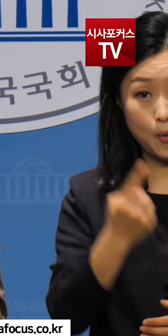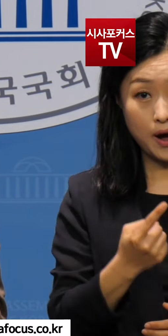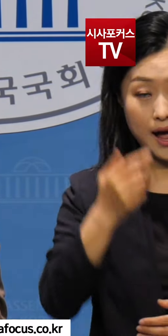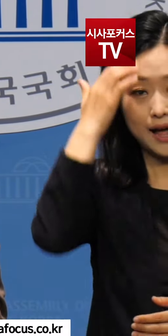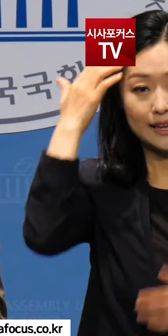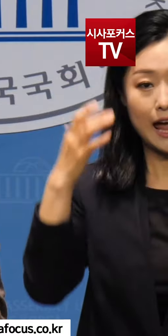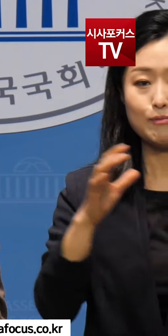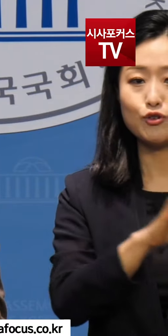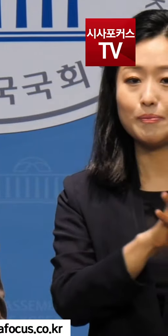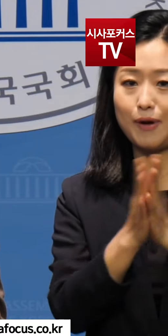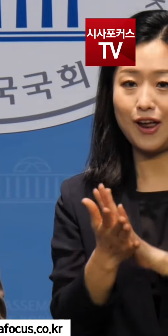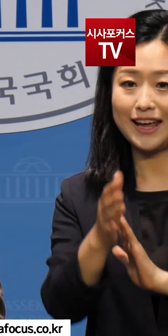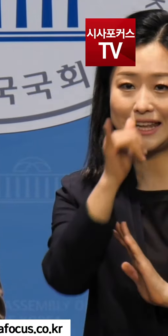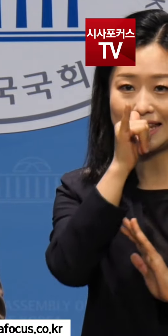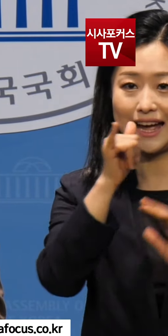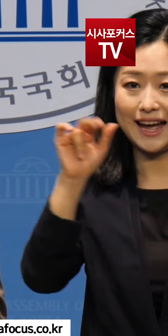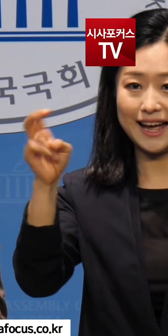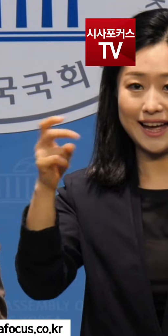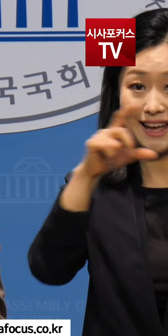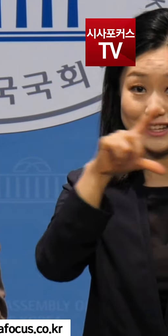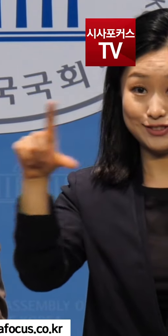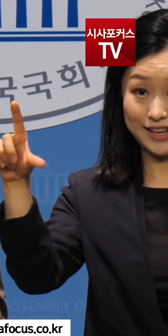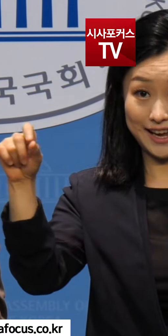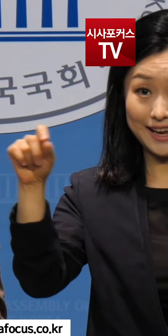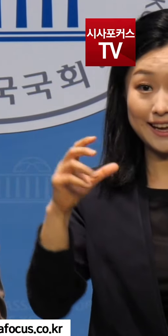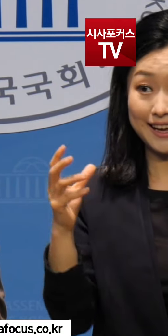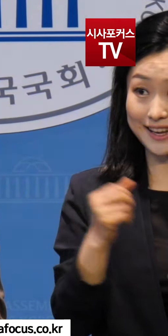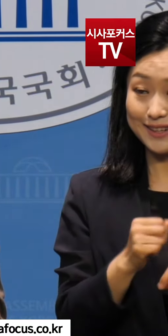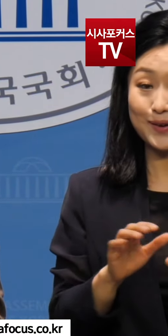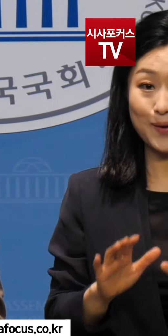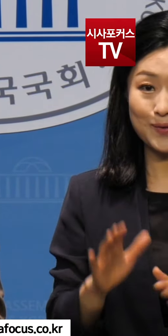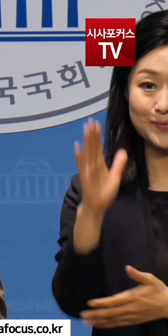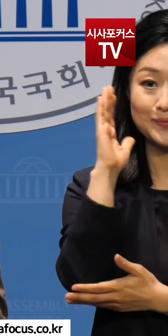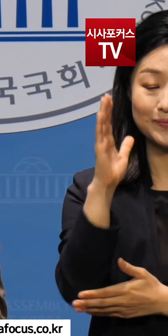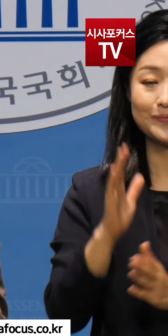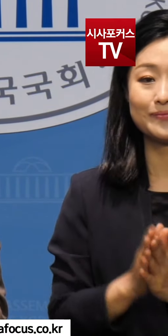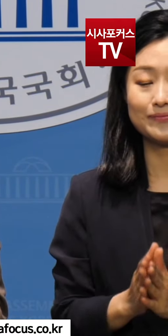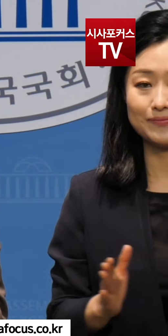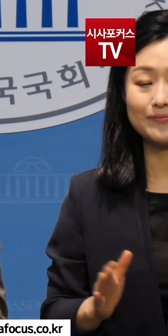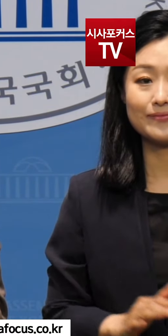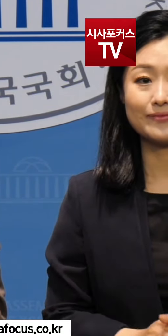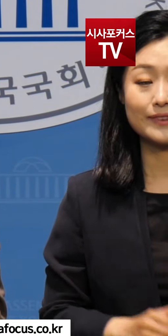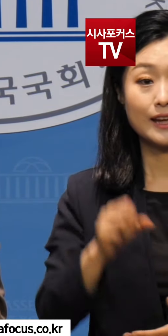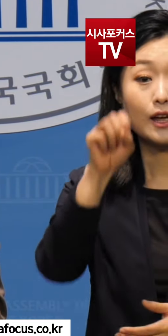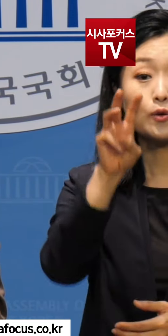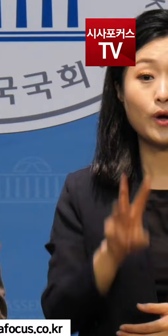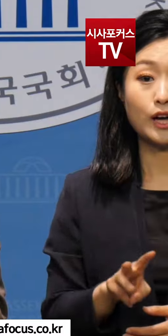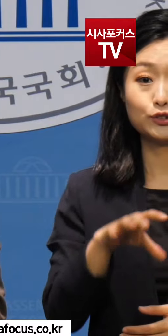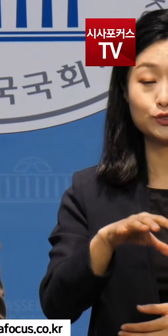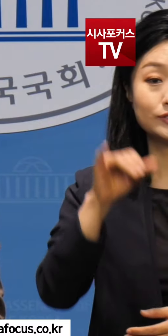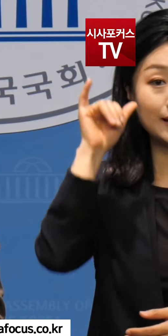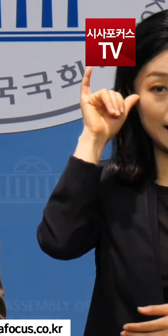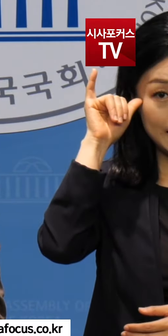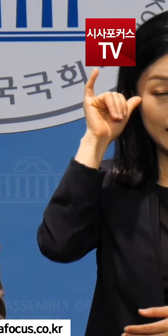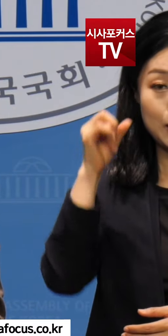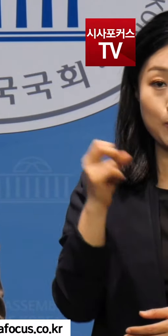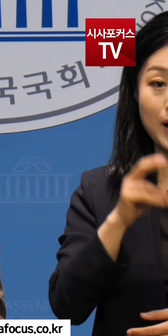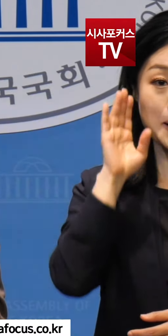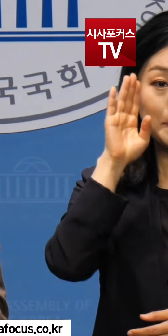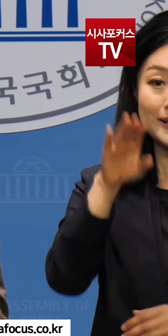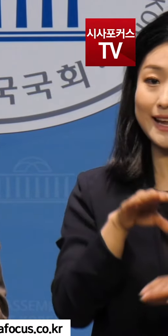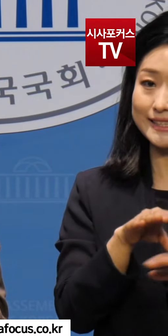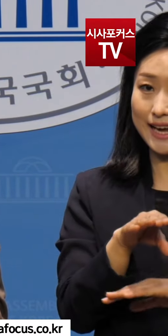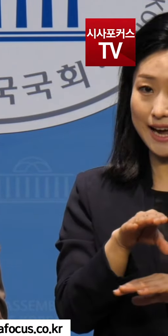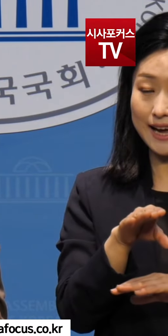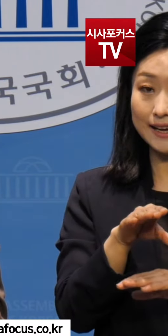대한민국이 달라진다라는 슬로건을 내걸고 오늘 이 자리를 준비했습니다. 우리 광주는 AI와 미래차를